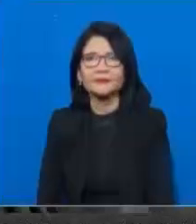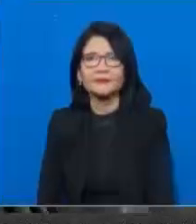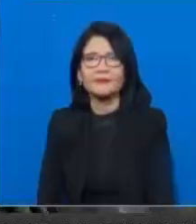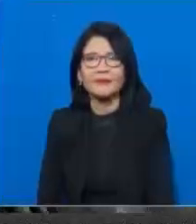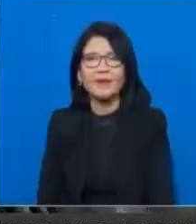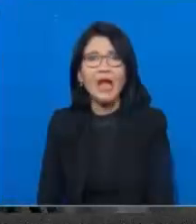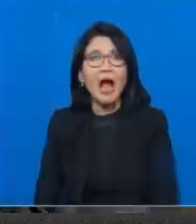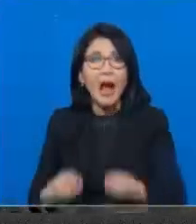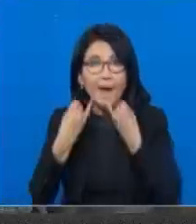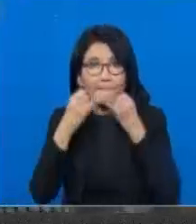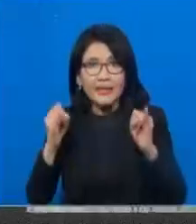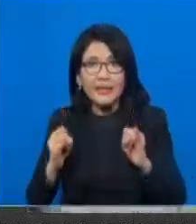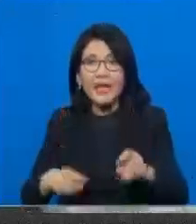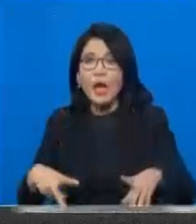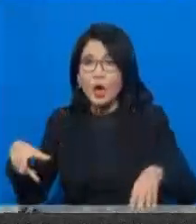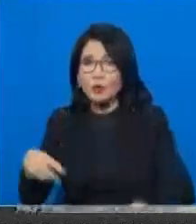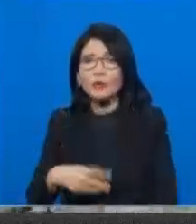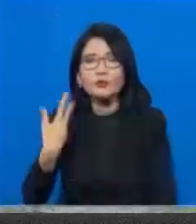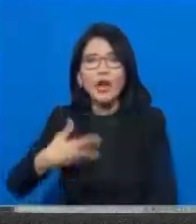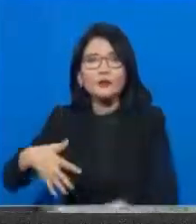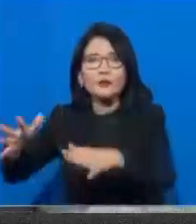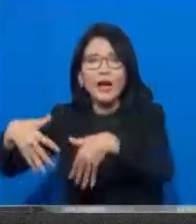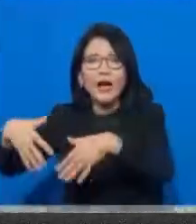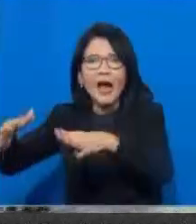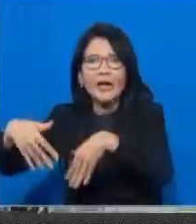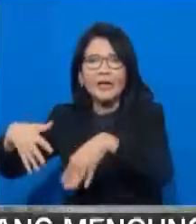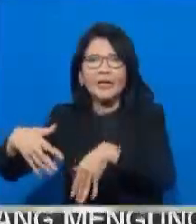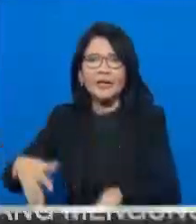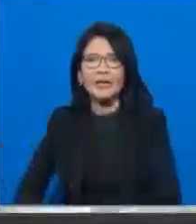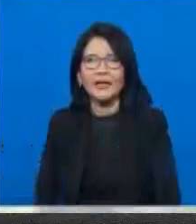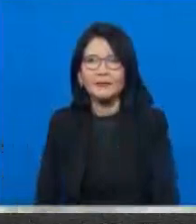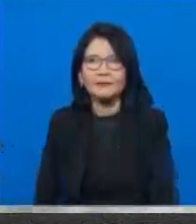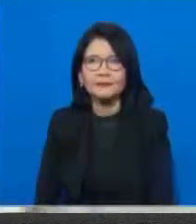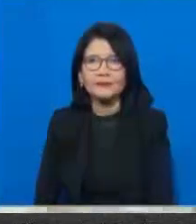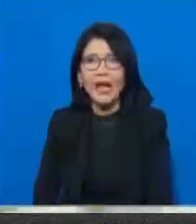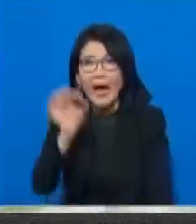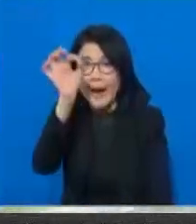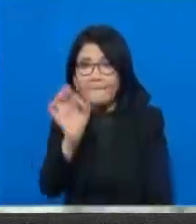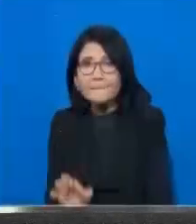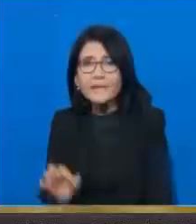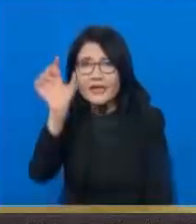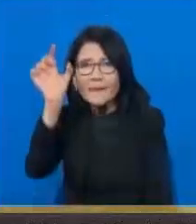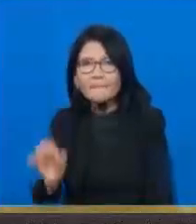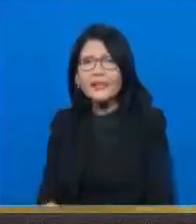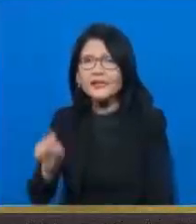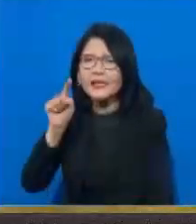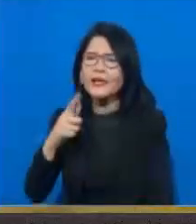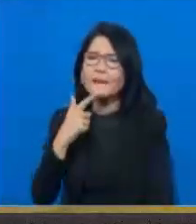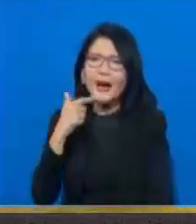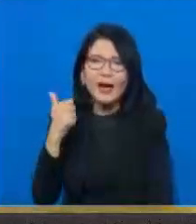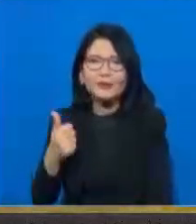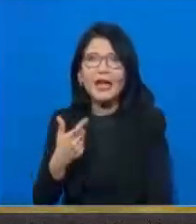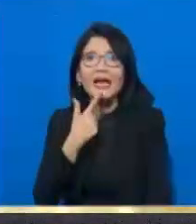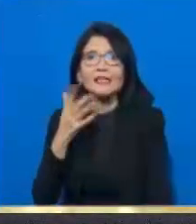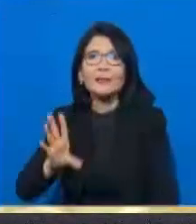Mie yang sudah tergunting segera dibiarkan terkena angin hingga cukup kering. Helaian misoa yang seperti ini terbentuk indah seperti hamparan